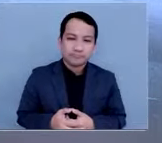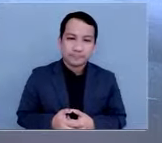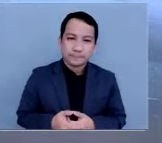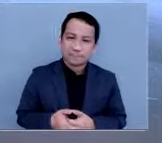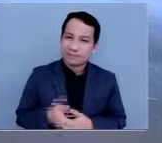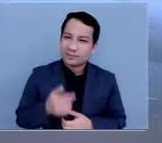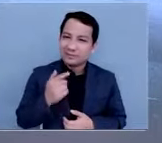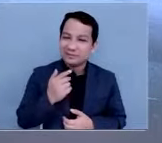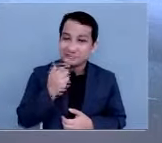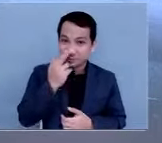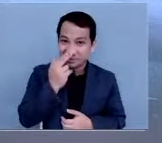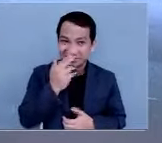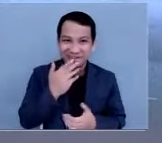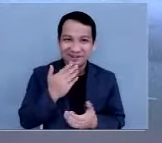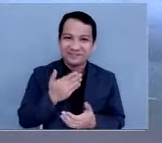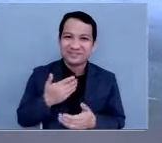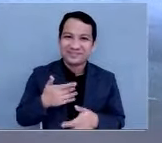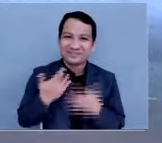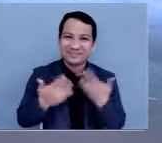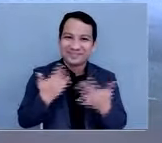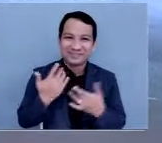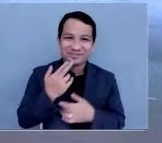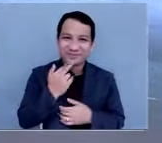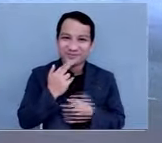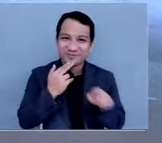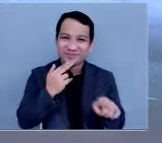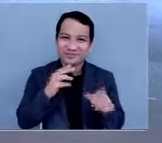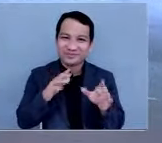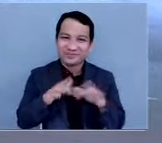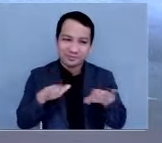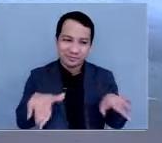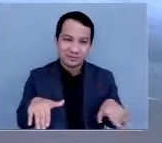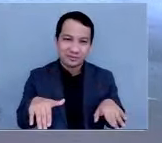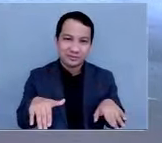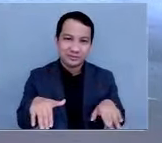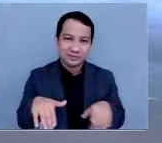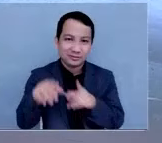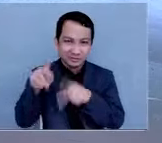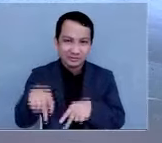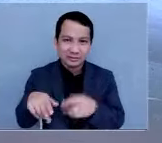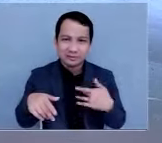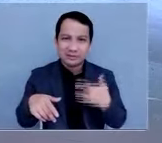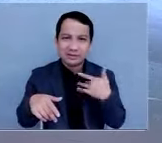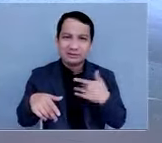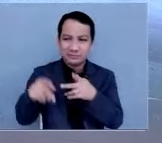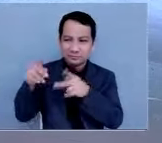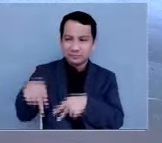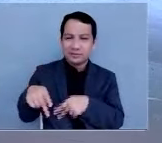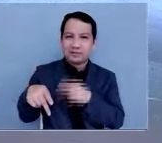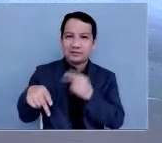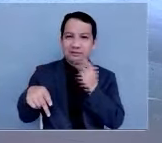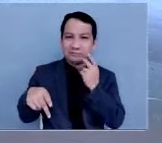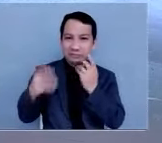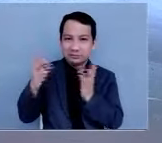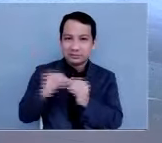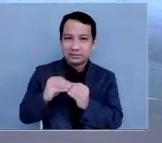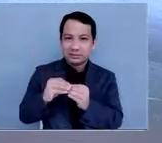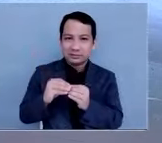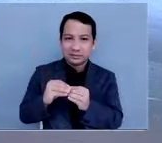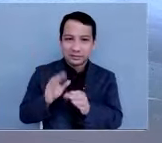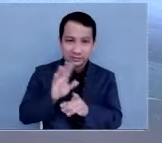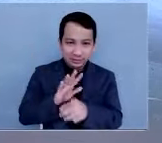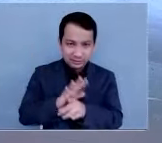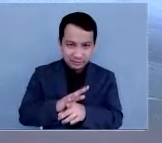Nakakatuwa talaga to pag yung ating mga alaga, kalamon o tao na rin. Totoo. Kaya naman ito, viral ngayon ang